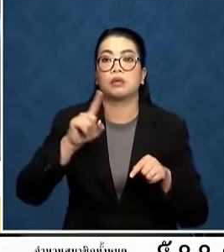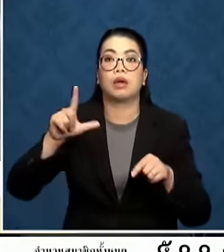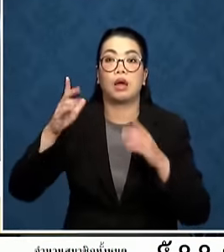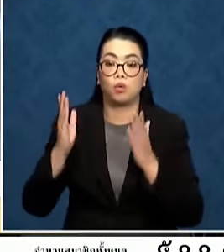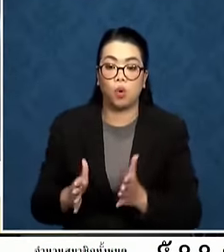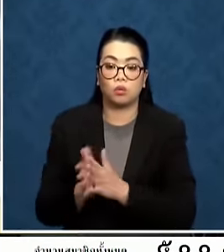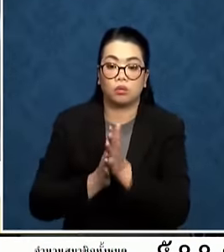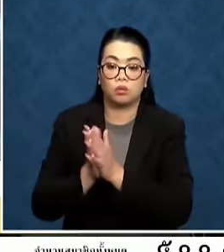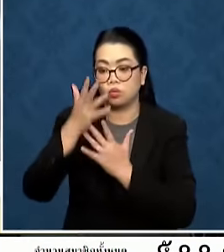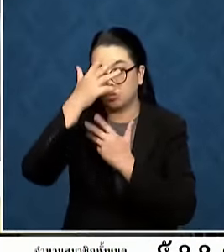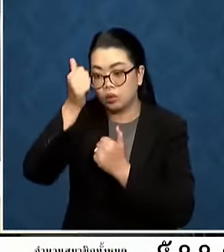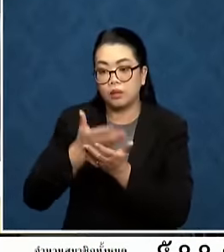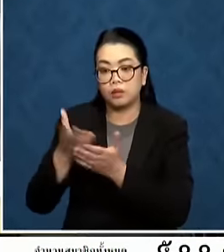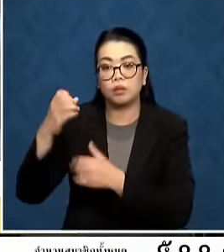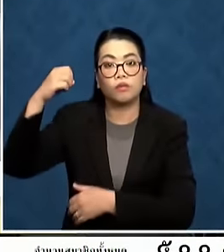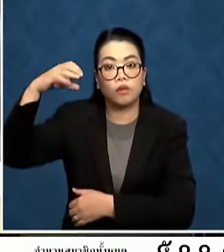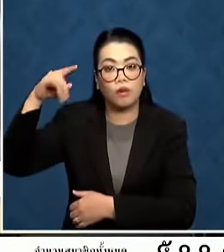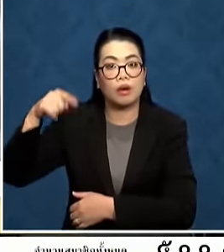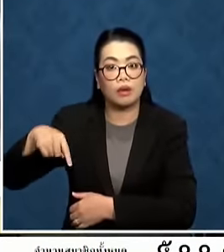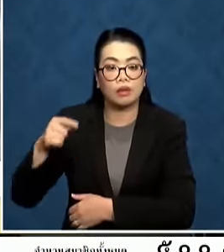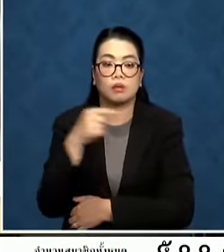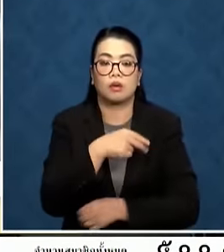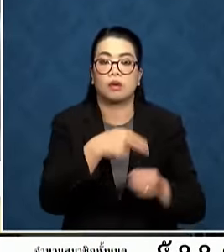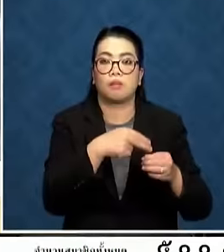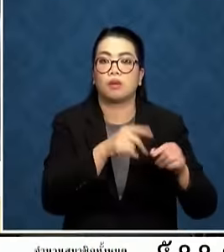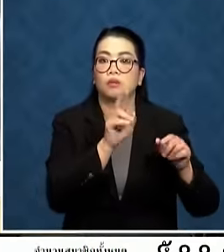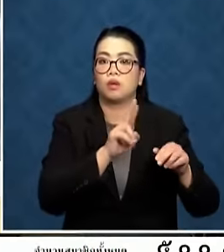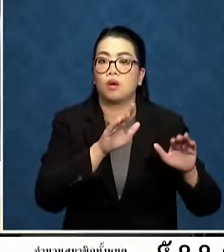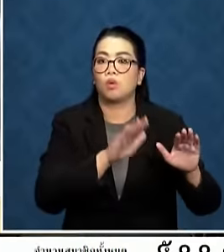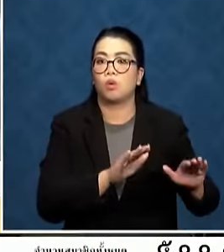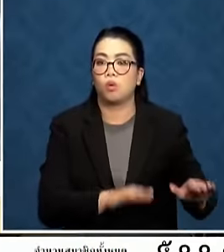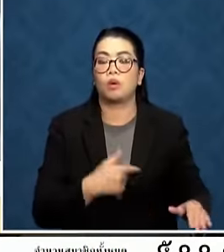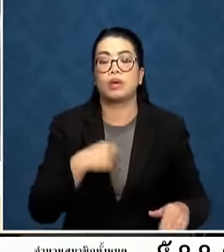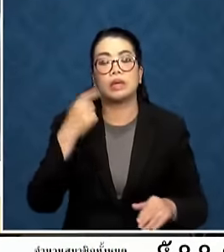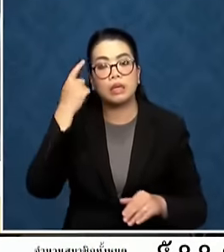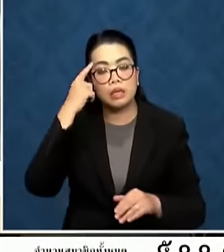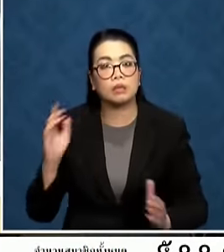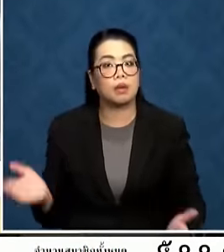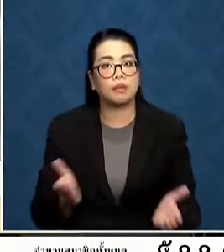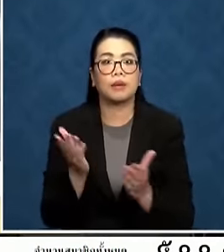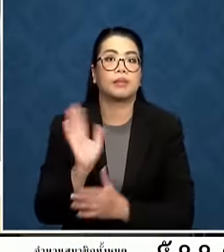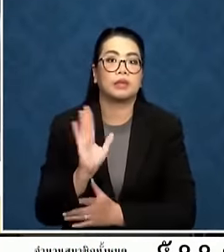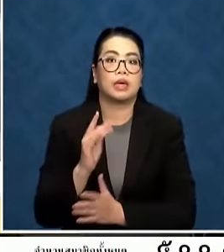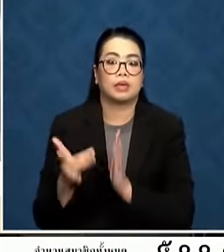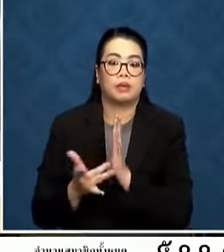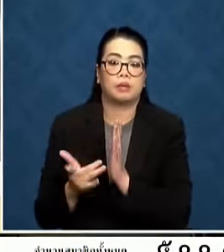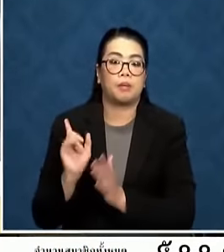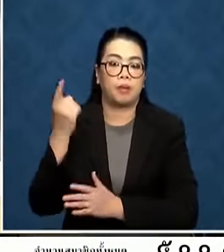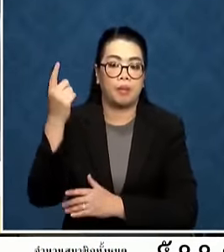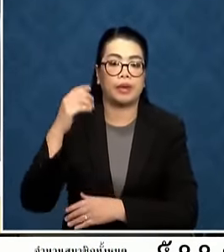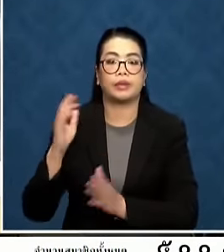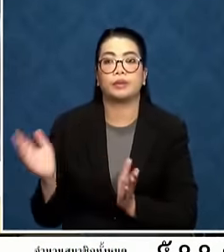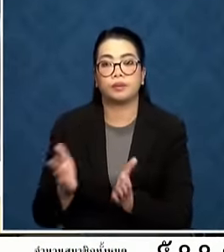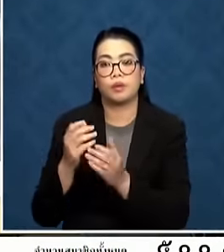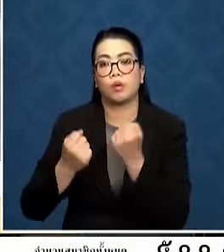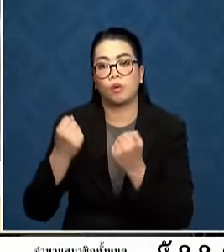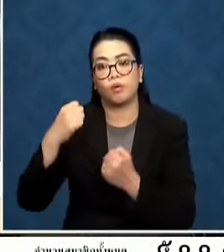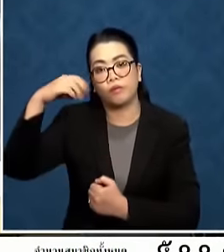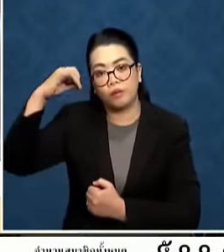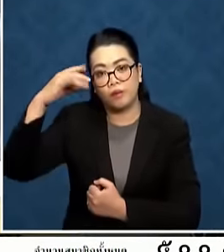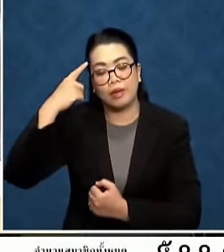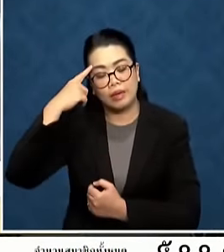คนผมย้ำอีกครั้งนะครับว่าพวกเราไม่ใช่ไม่เห็นด้วยกับมาตรการสร้างอุตสาหกรรมใหม่หรือสร้างอุตสาหกรรม EVเราเห็น